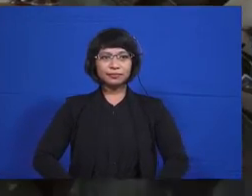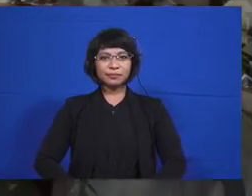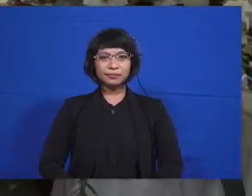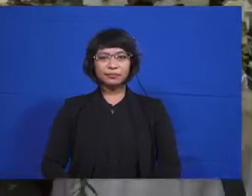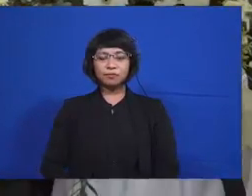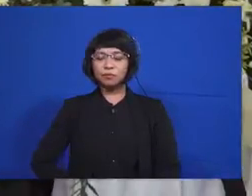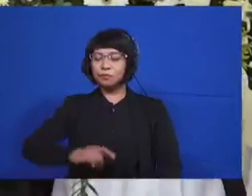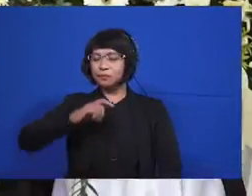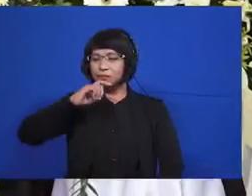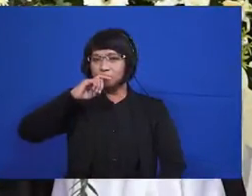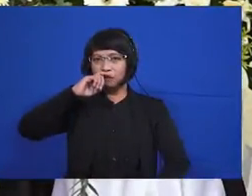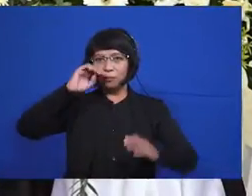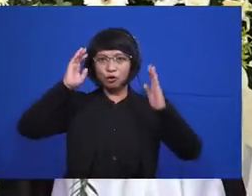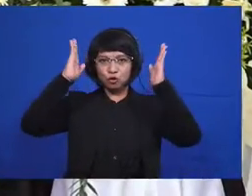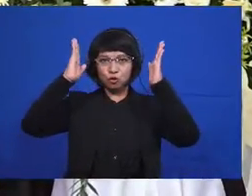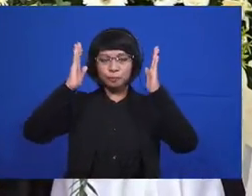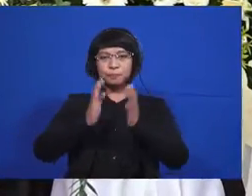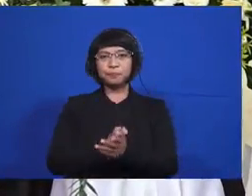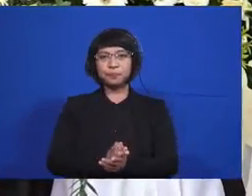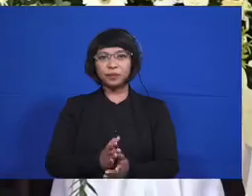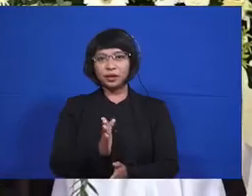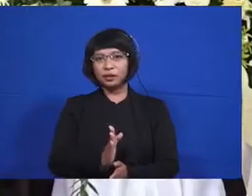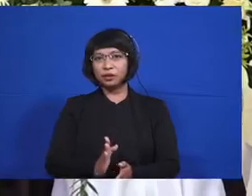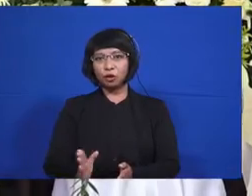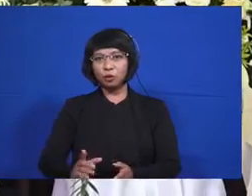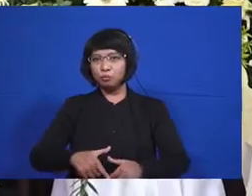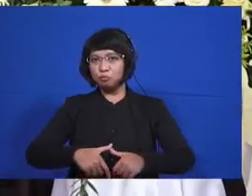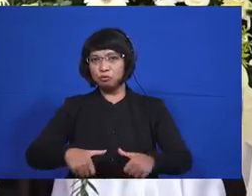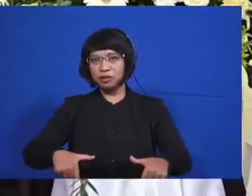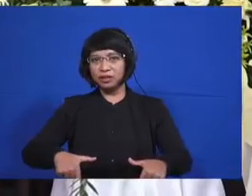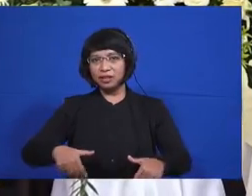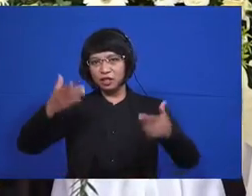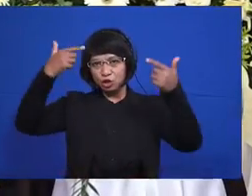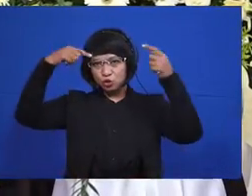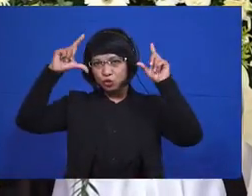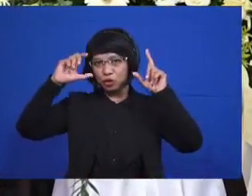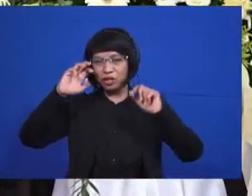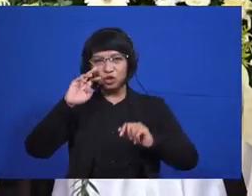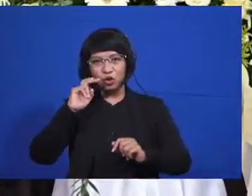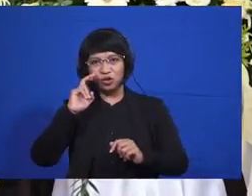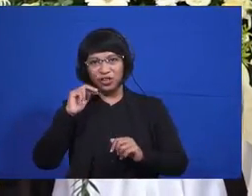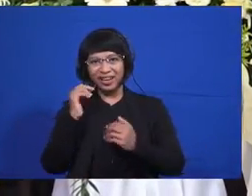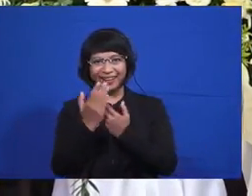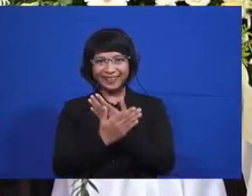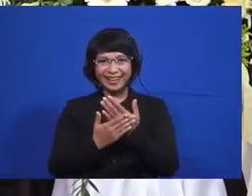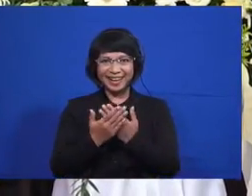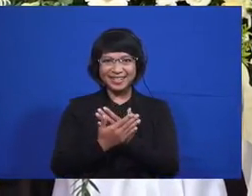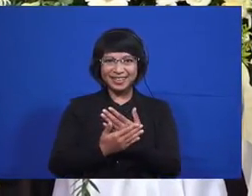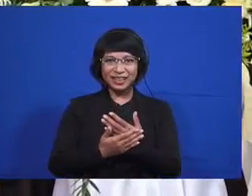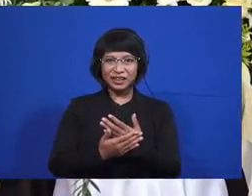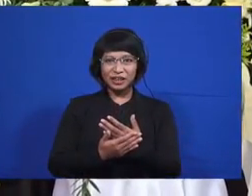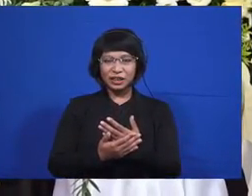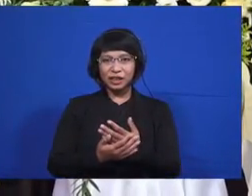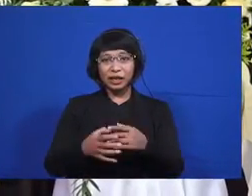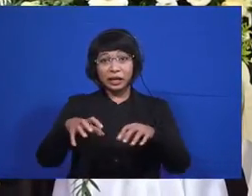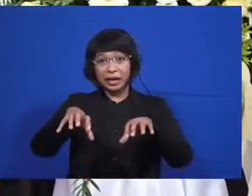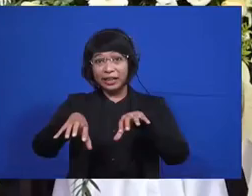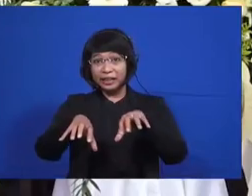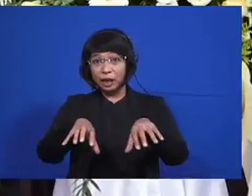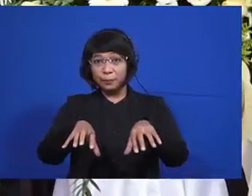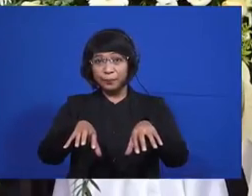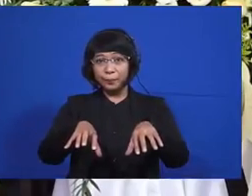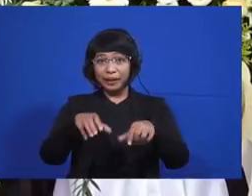Bapak Uskup, para Romo, Bruder, Suster, Bapak, Ibu, dan Saudara-saudariku yang terkasih, baik yang ada di Kapel